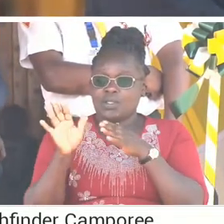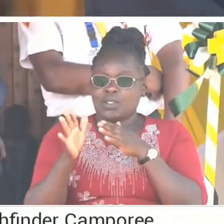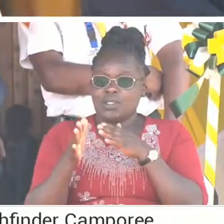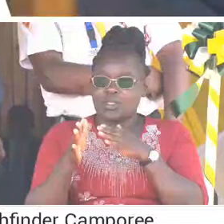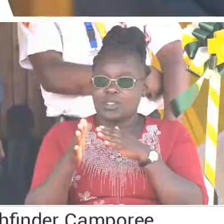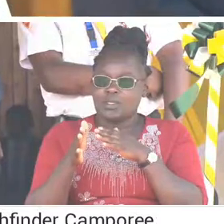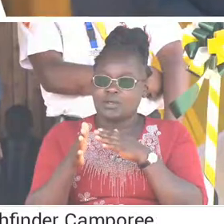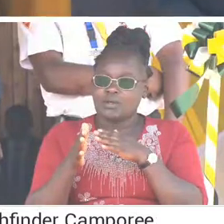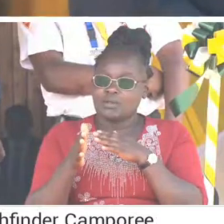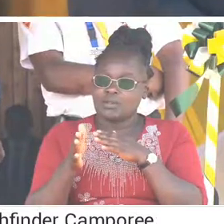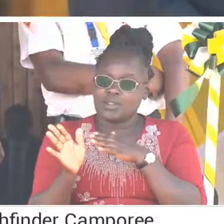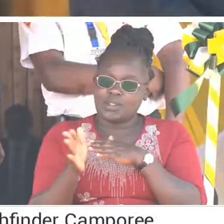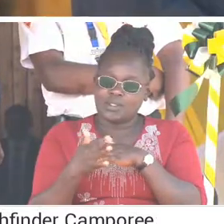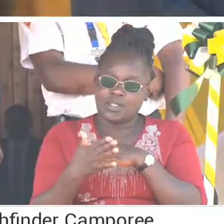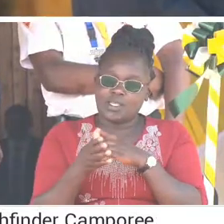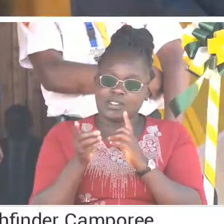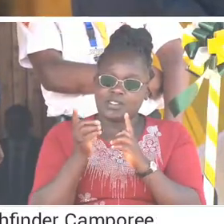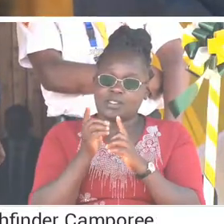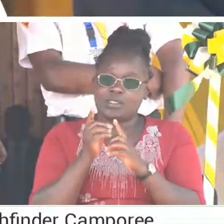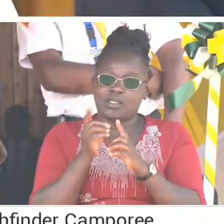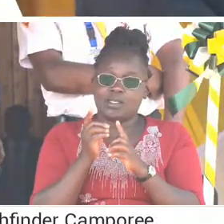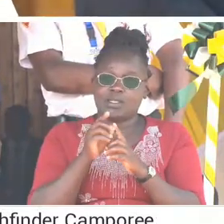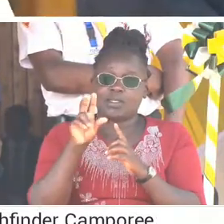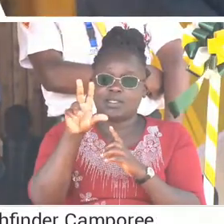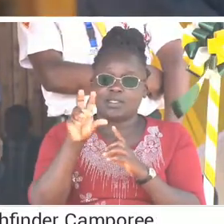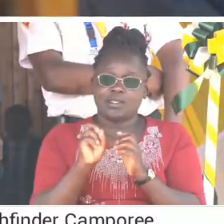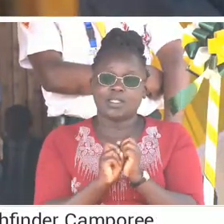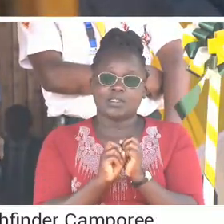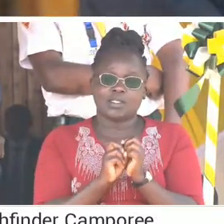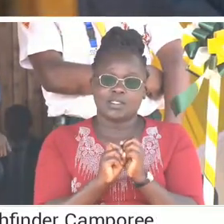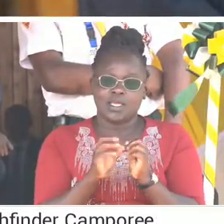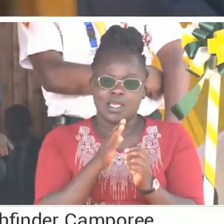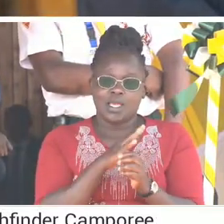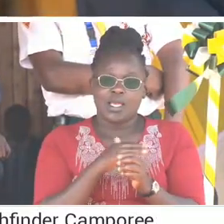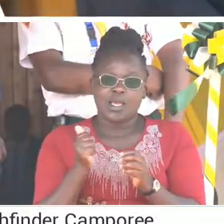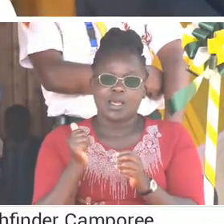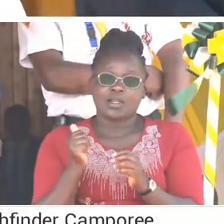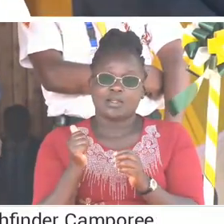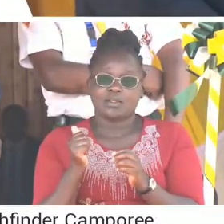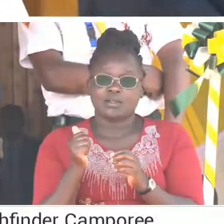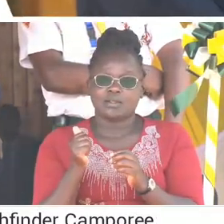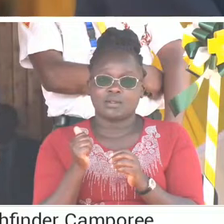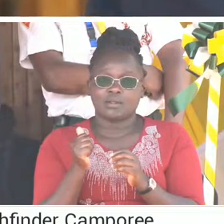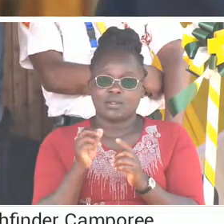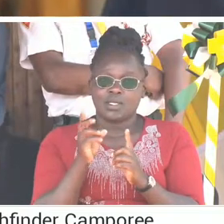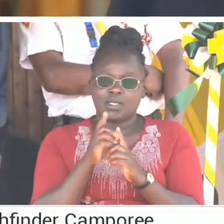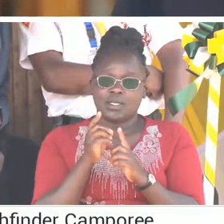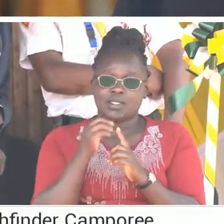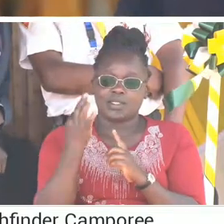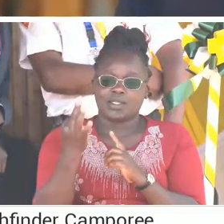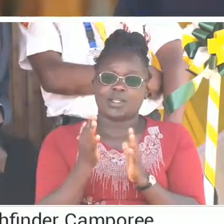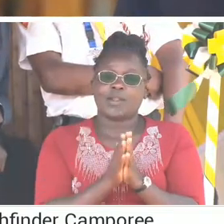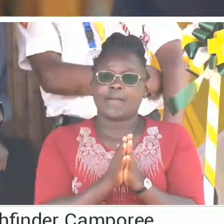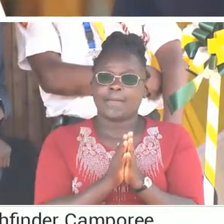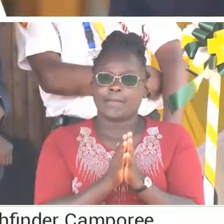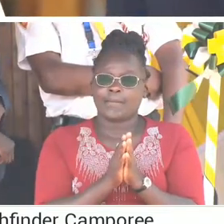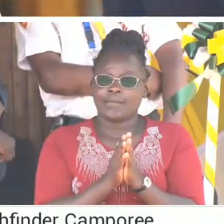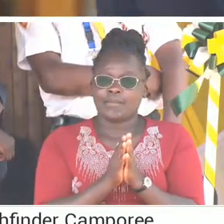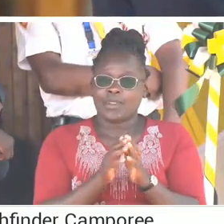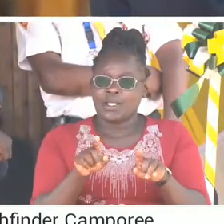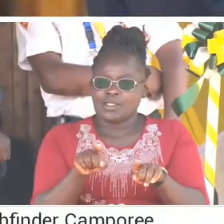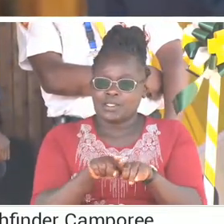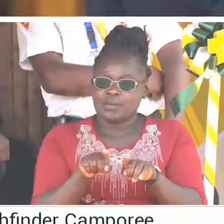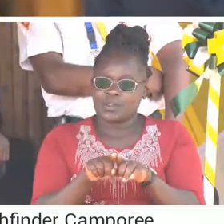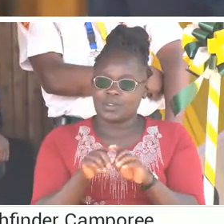30 na Jumanne tarehe 3. Kwa taarifa nyingine ni kuwa tarehe mosi watafuta njia hali